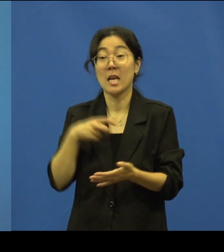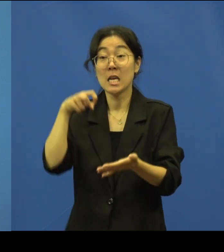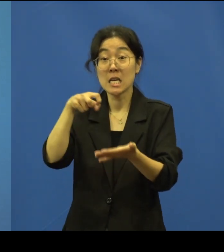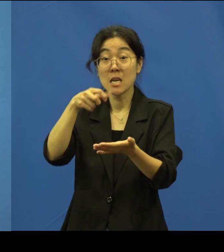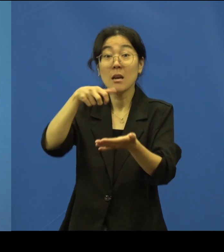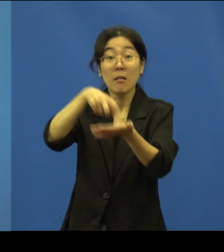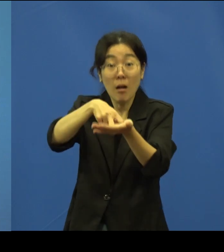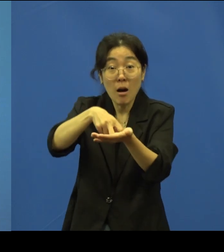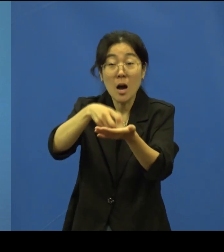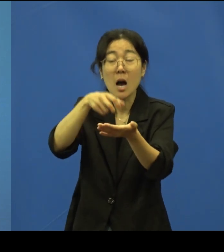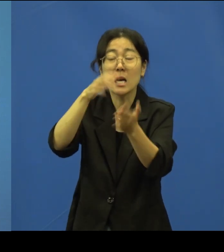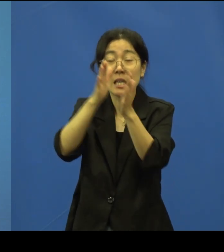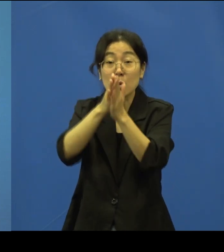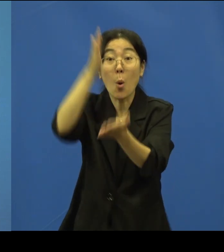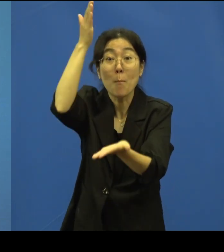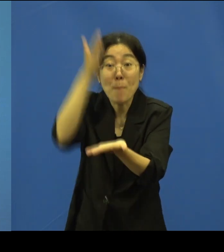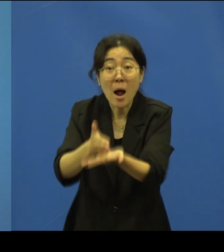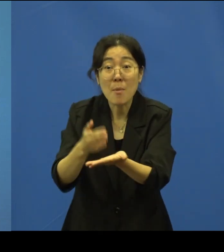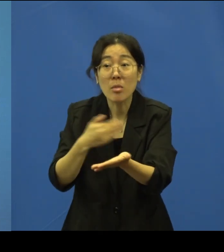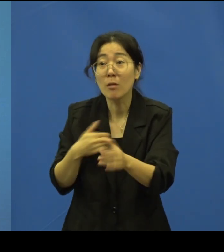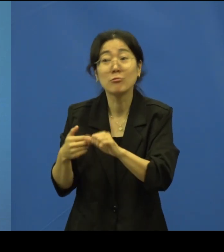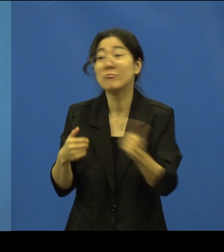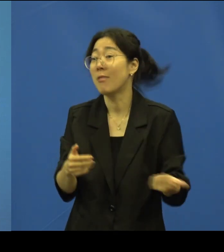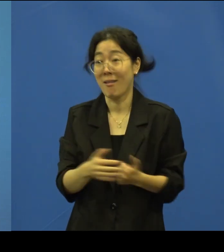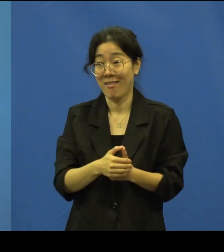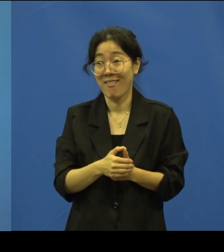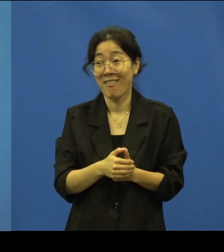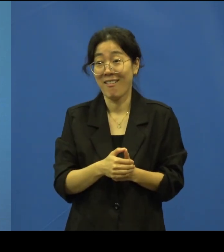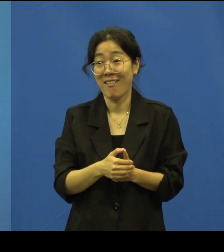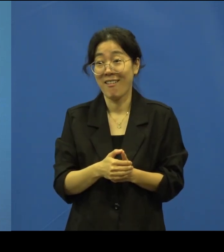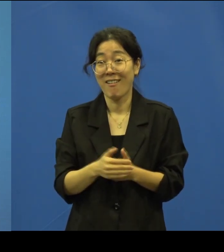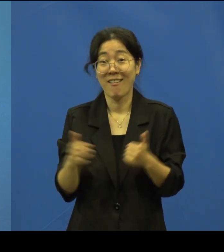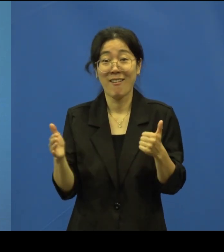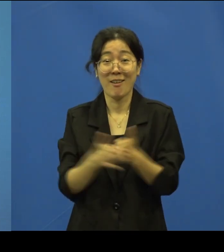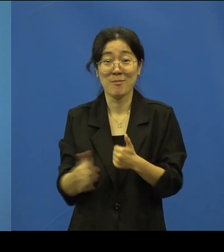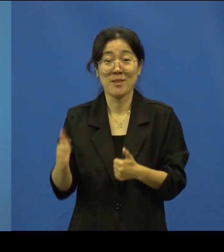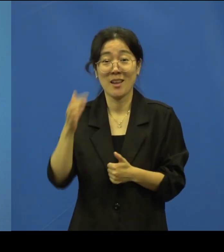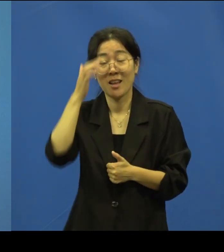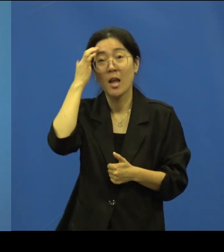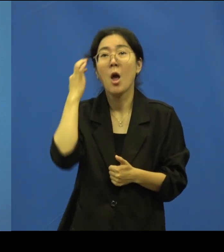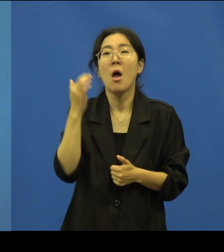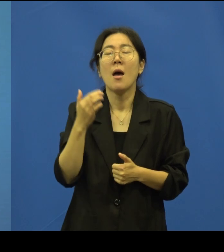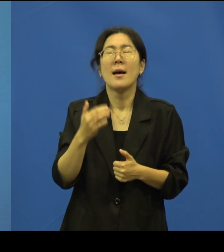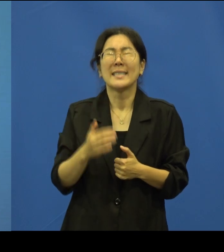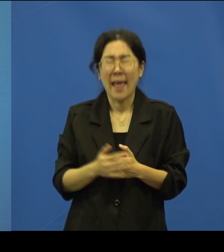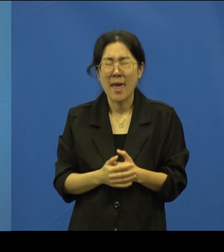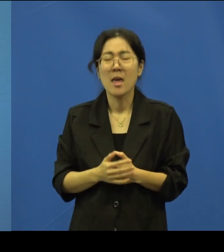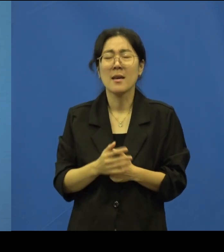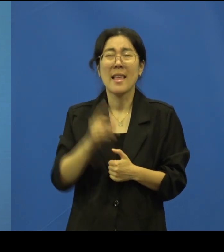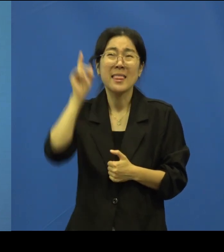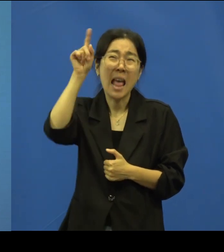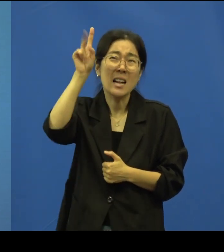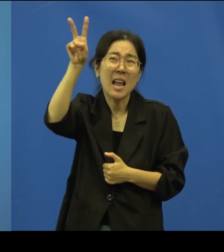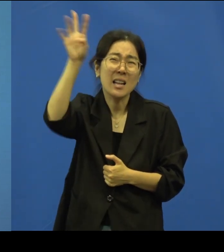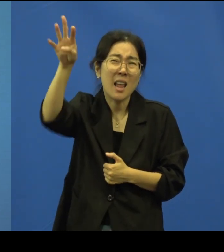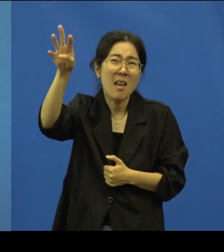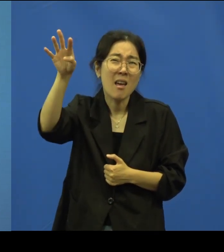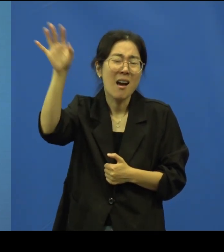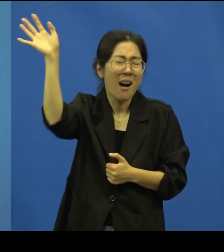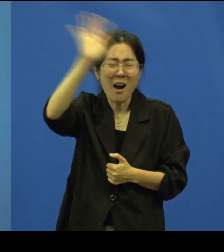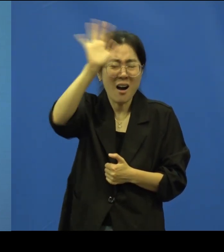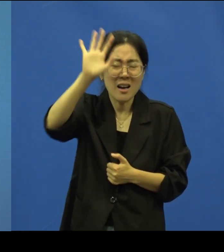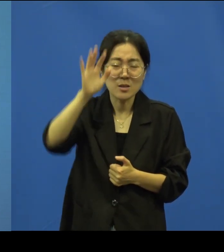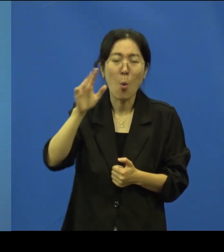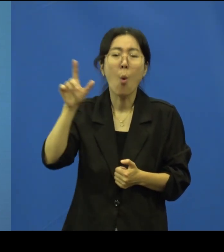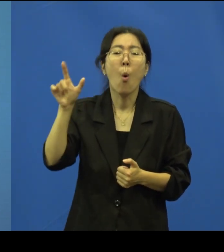제가 그때 가졌던 생각이 뭐냐면, 그래 오늘만 살자. 제가 매일같이 그렇게 눈을